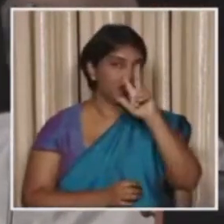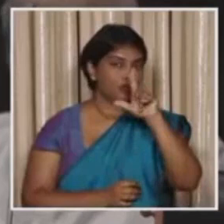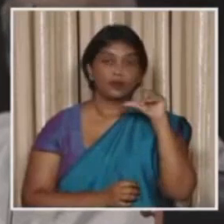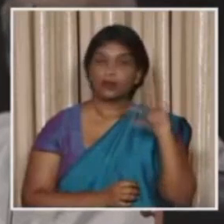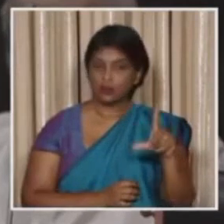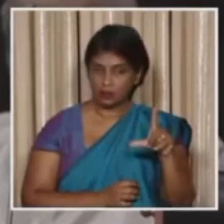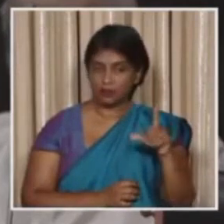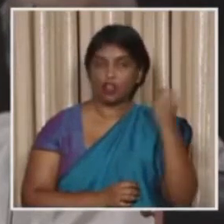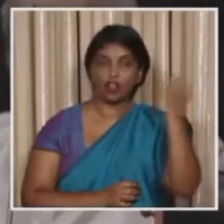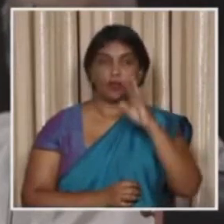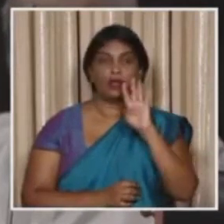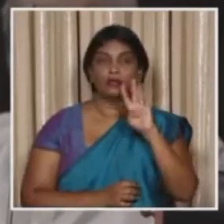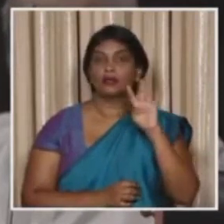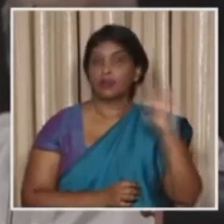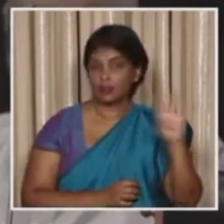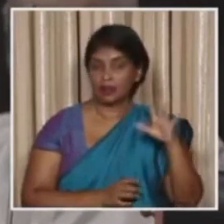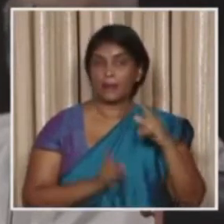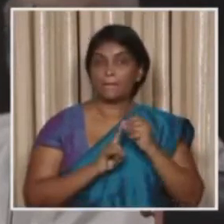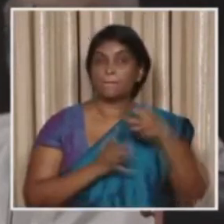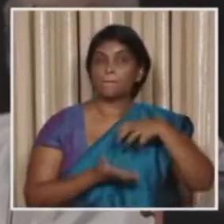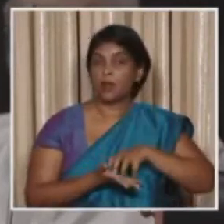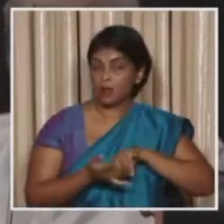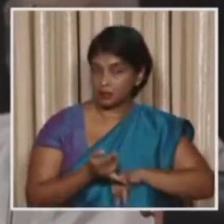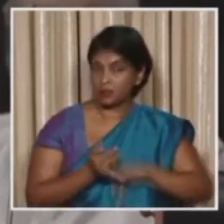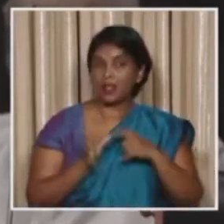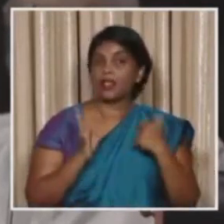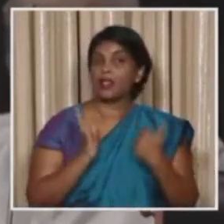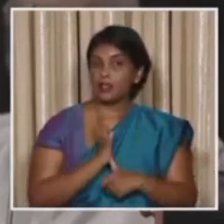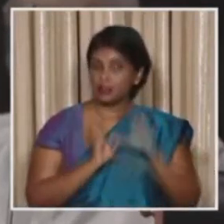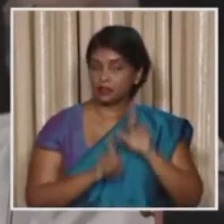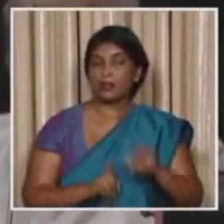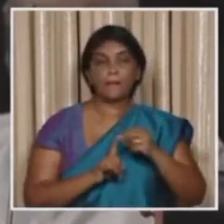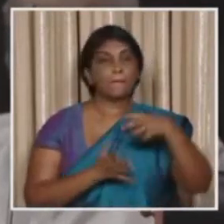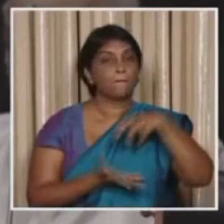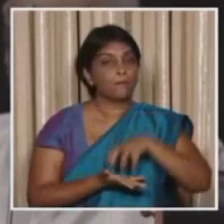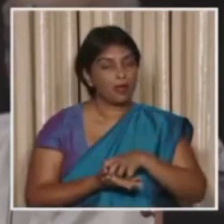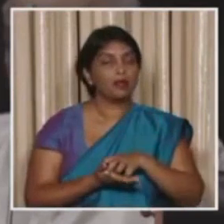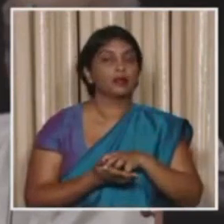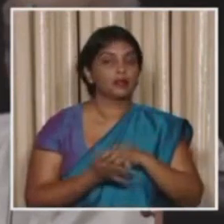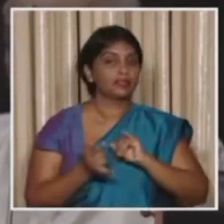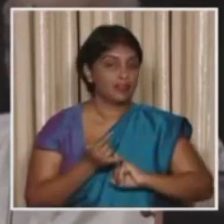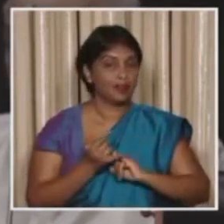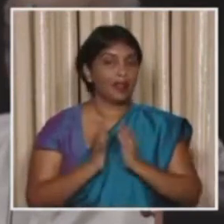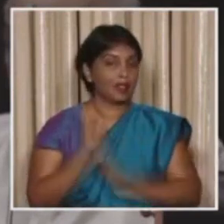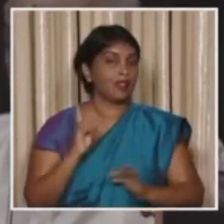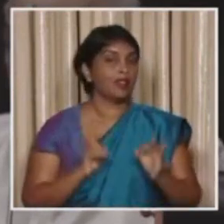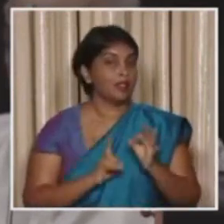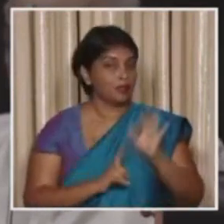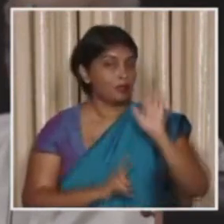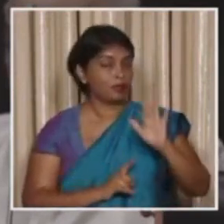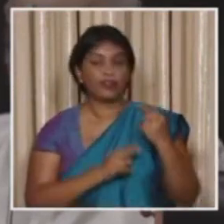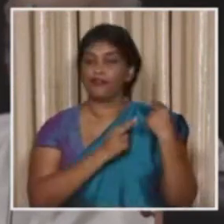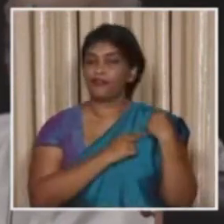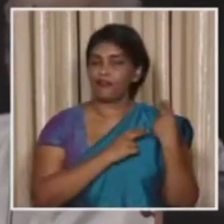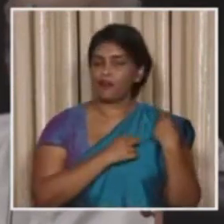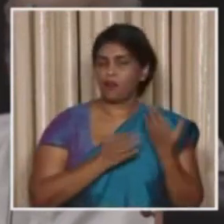1987 අංක 44 දරන පළාත් සභා පනත මගින් පළාත් සභා අමාත්‍යවරයෙකු සතු වගකීම්